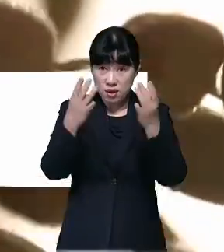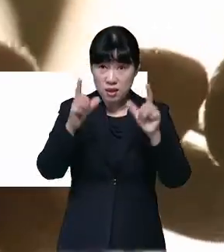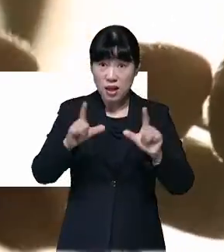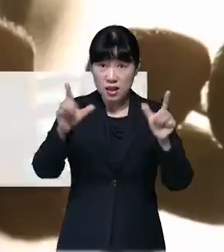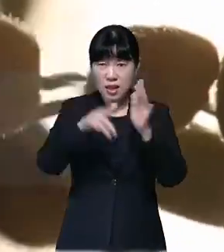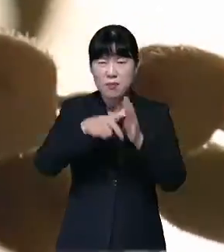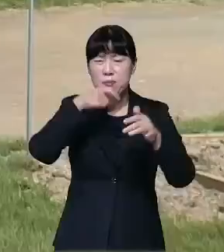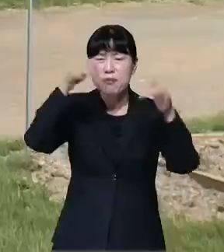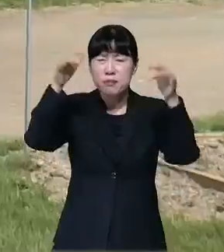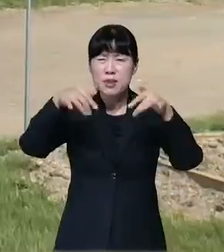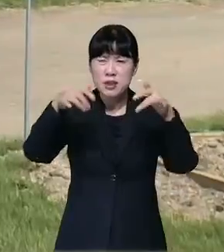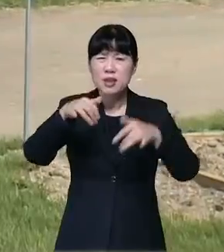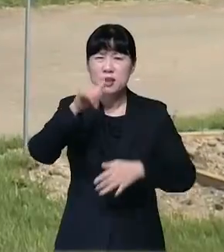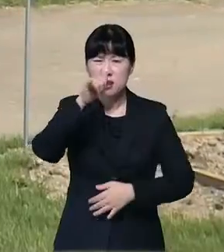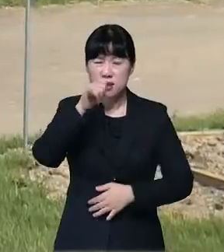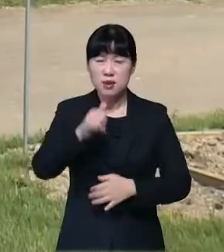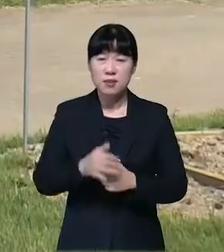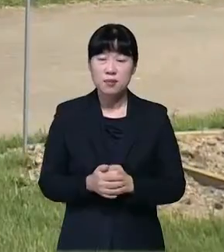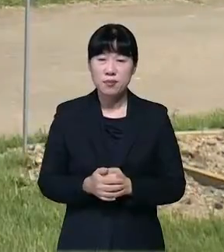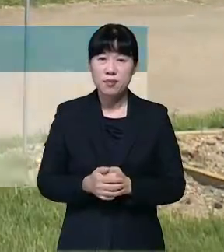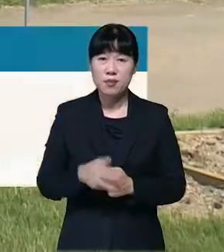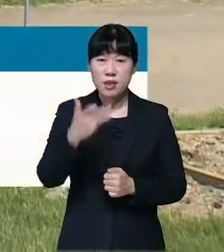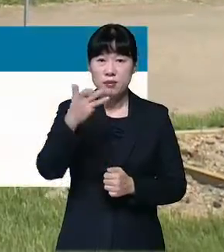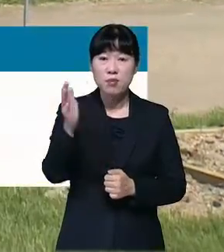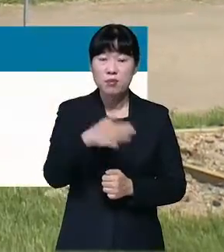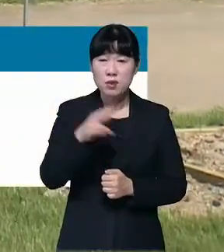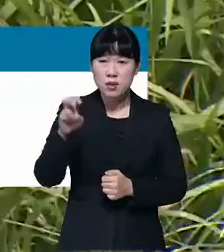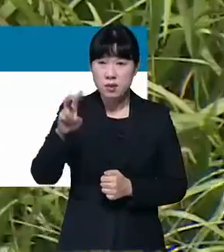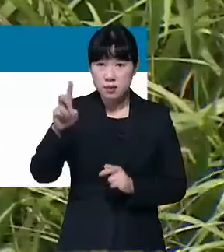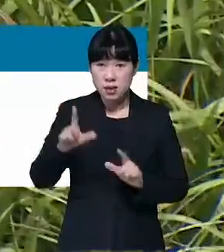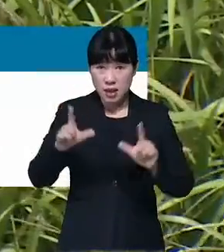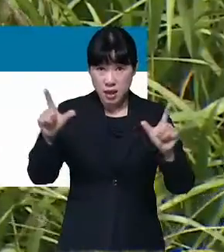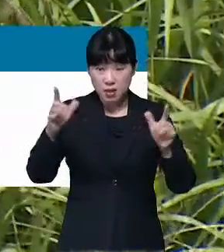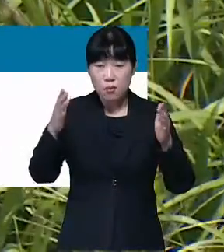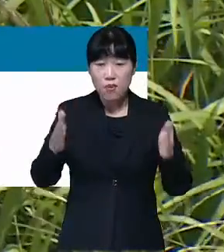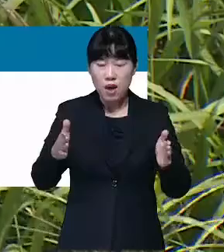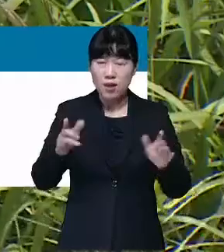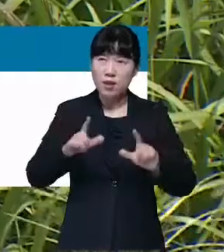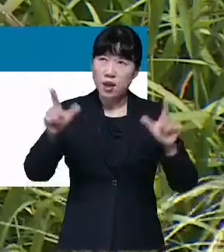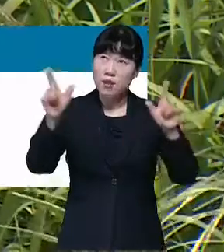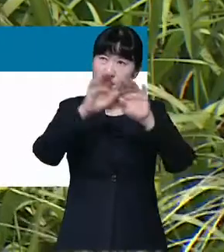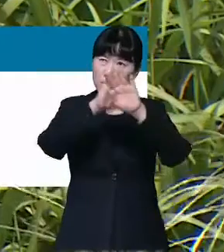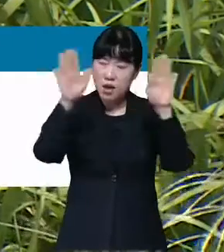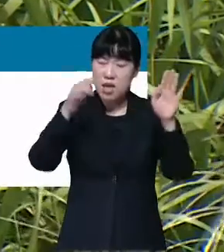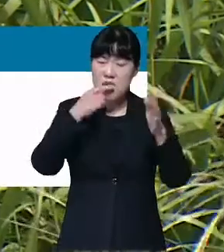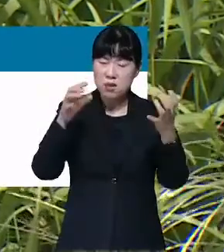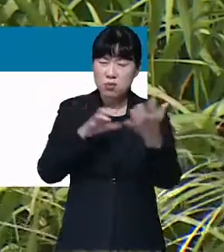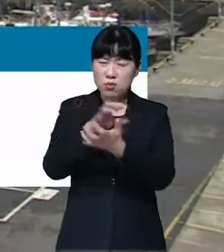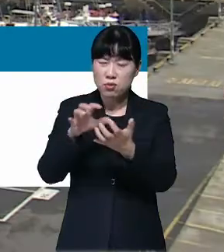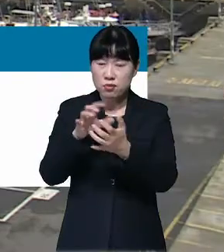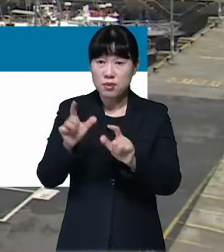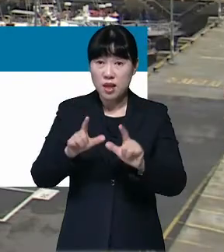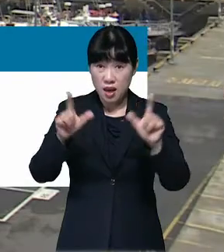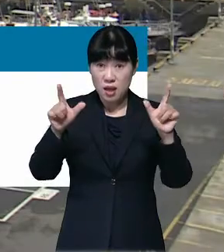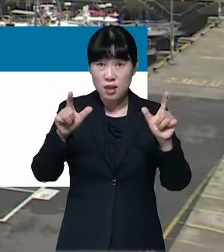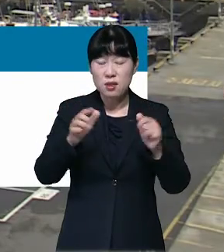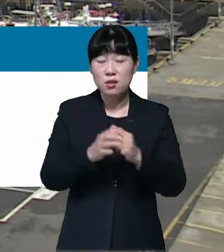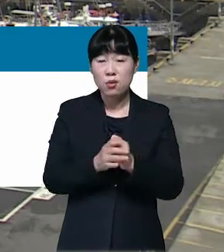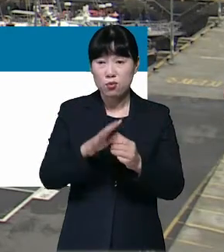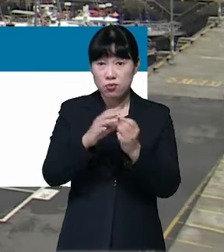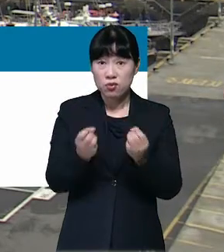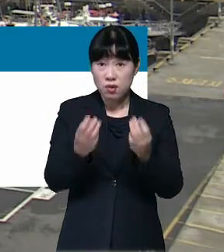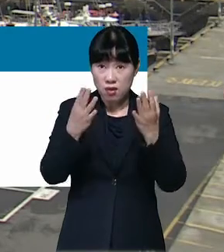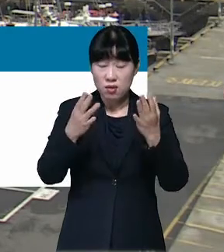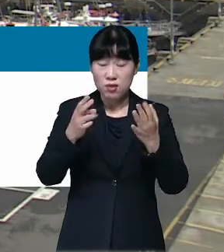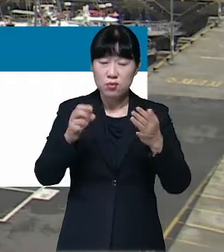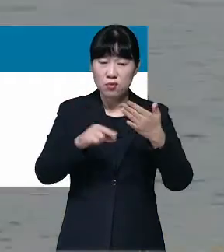비 소식이 있습니다. 18일부터 20일까지는 대체로 맑거나 구름이 좀 끼는 날씨가 되겠고요. 추석